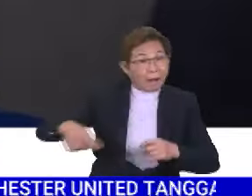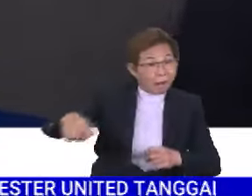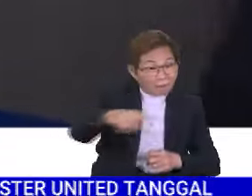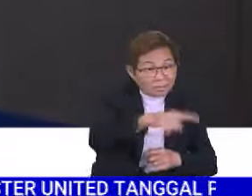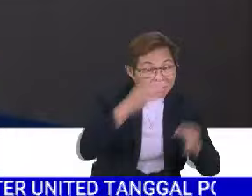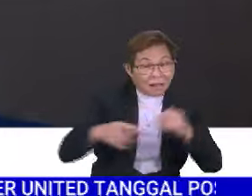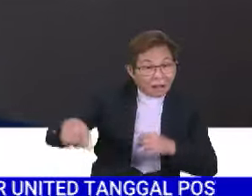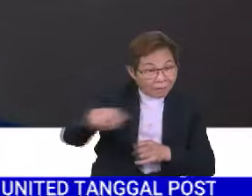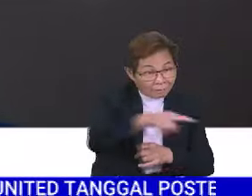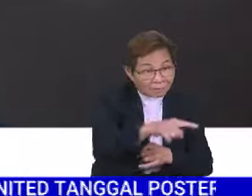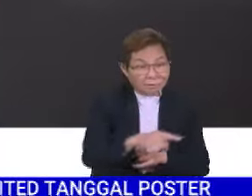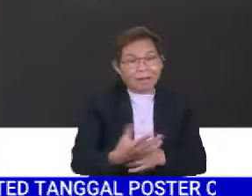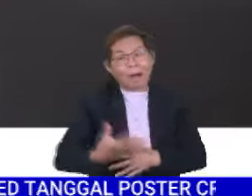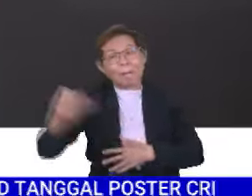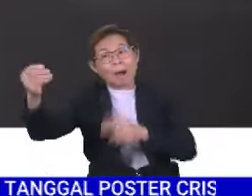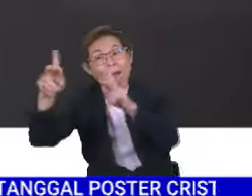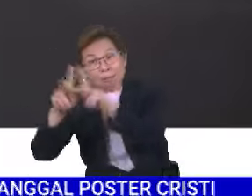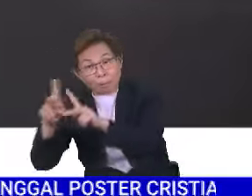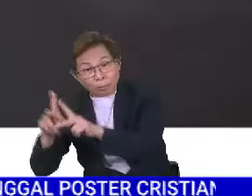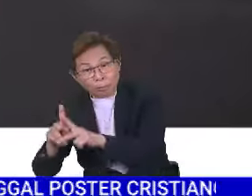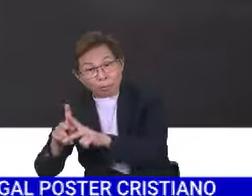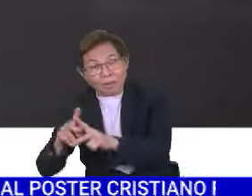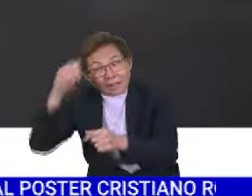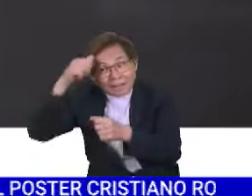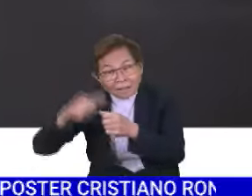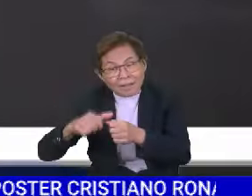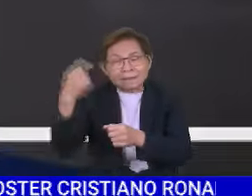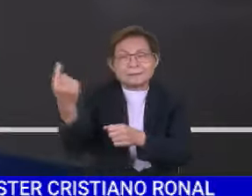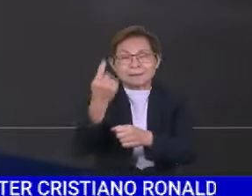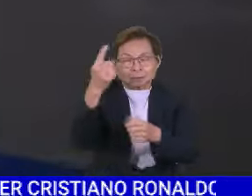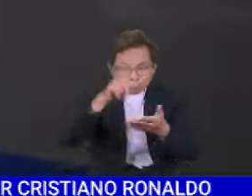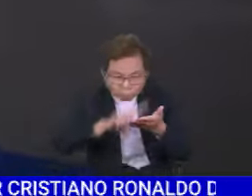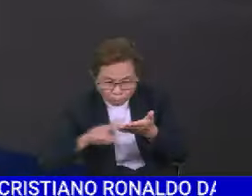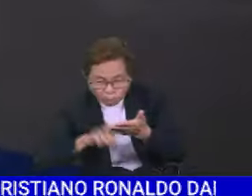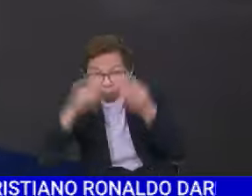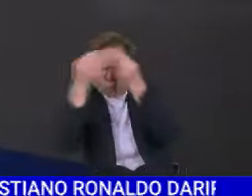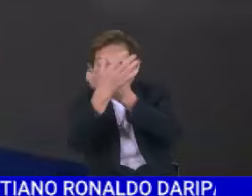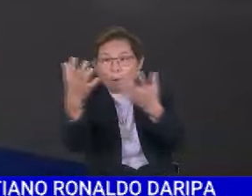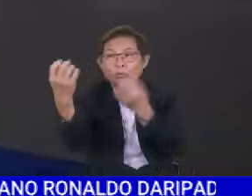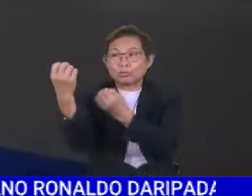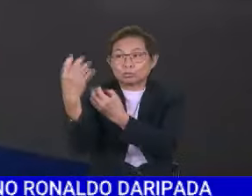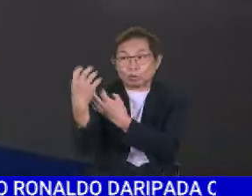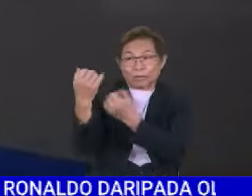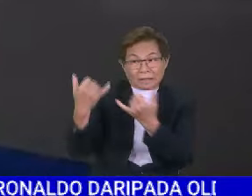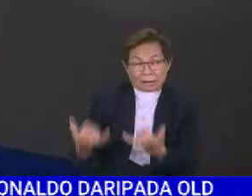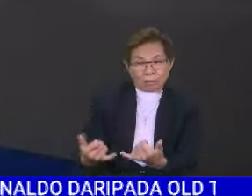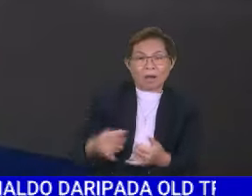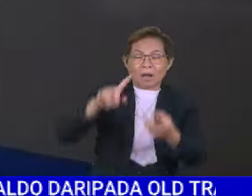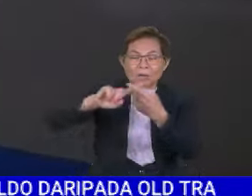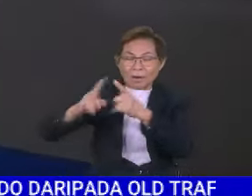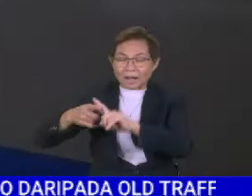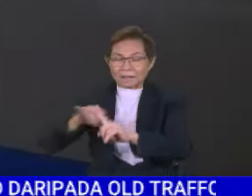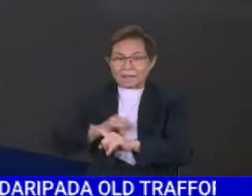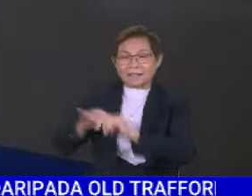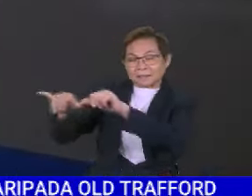akan akan memulang ke kampung halaman, diingatkan untuk sentiasa memeriksa info trafik terkini. Dan saya kira rakan setugas